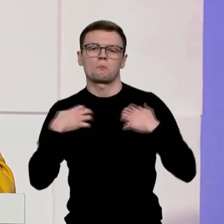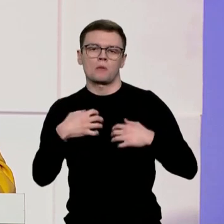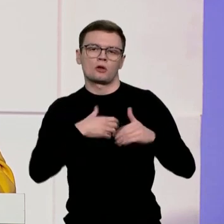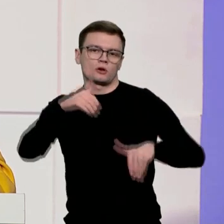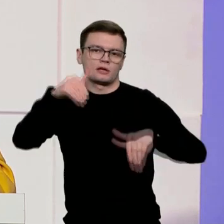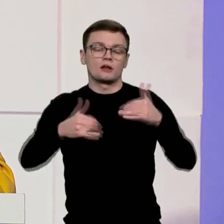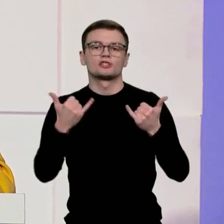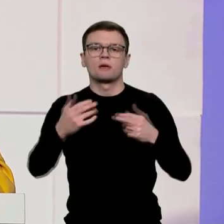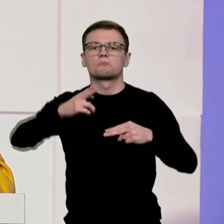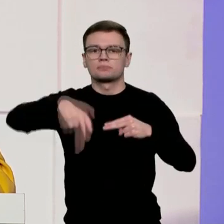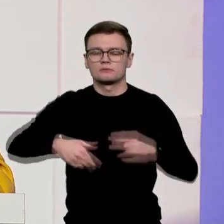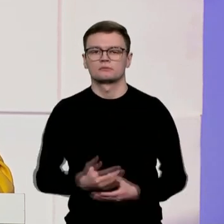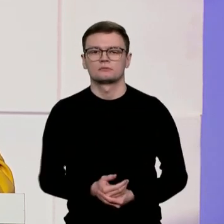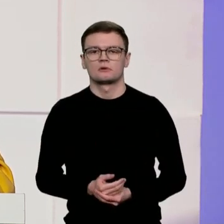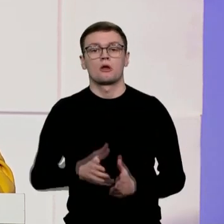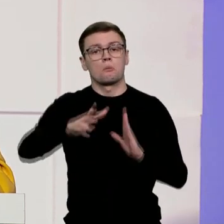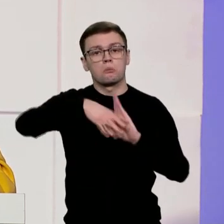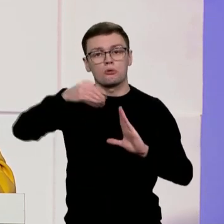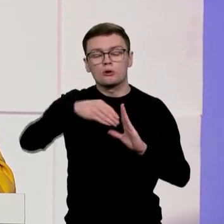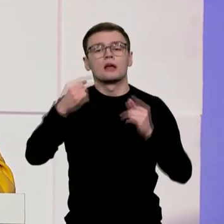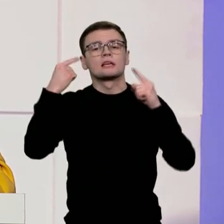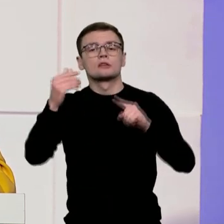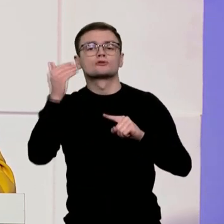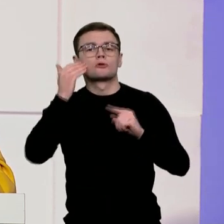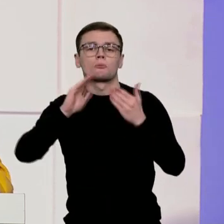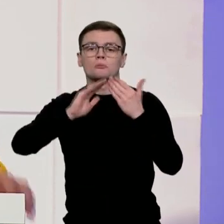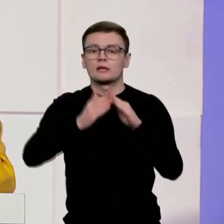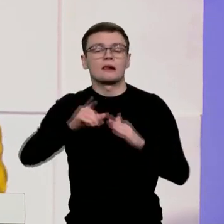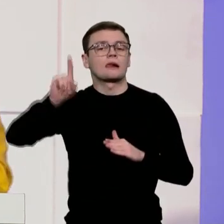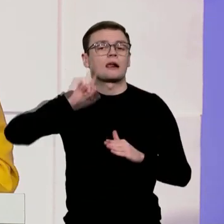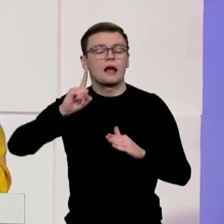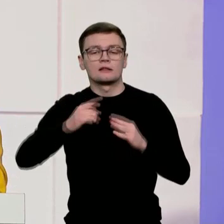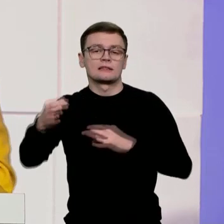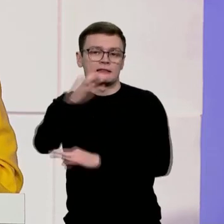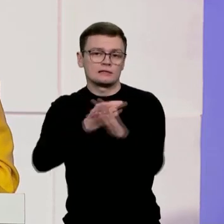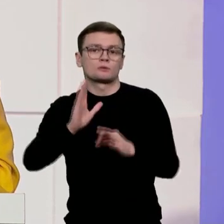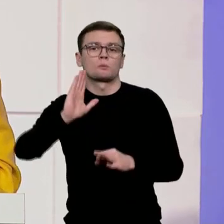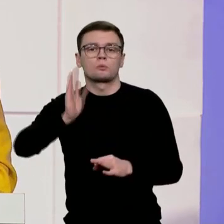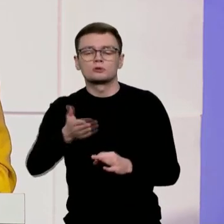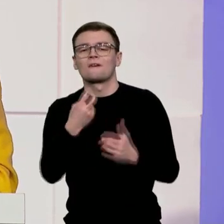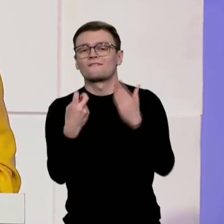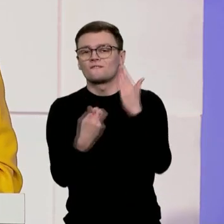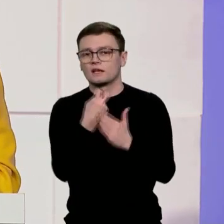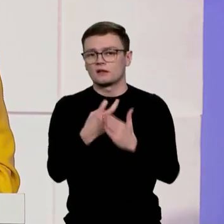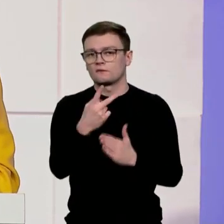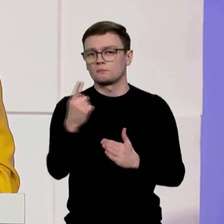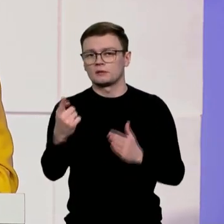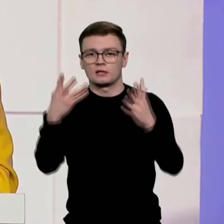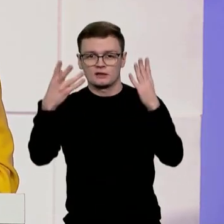šiandien baigta. Burtai lėmė, kad kitų Šiaulių miesto kandidatų į merus diskusija laida bus transliuojama vasario 21